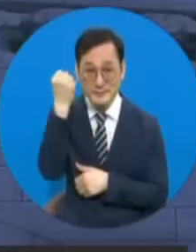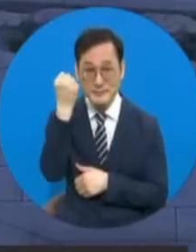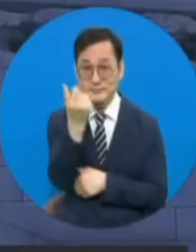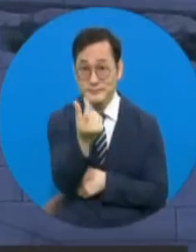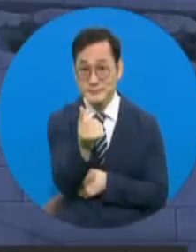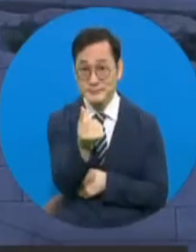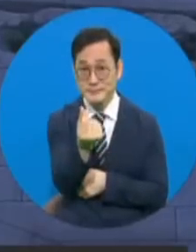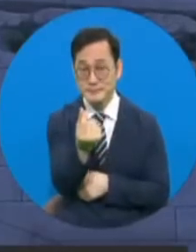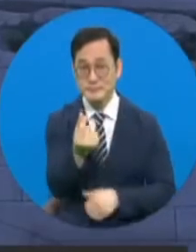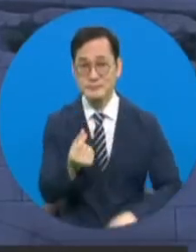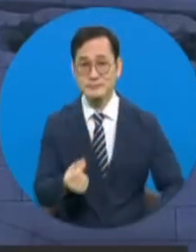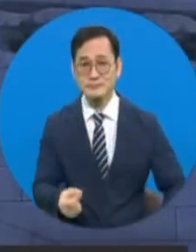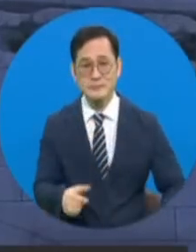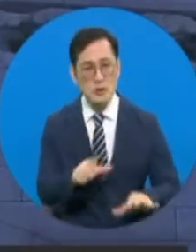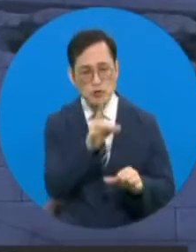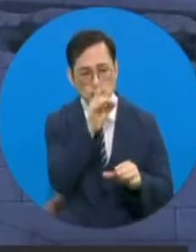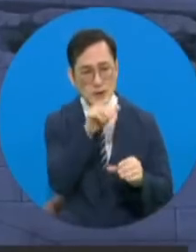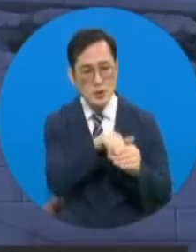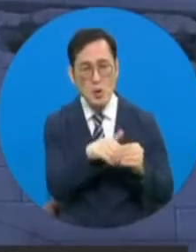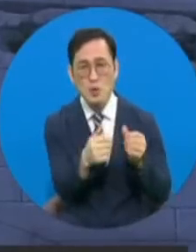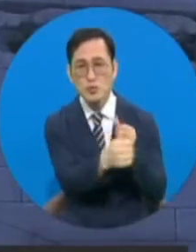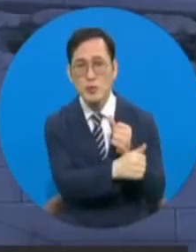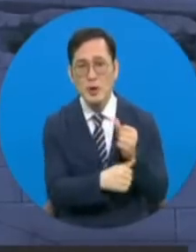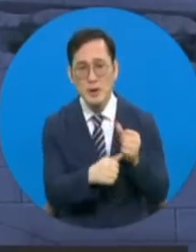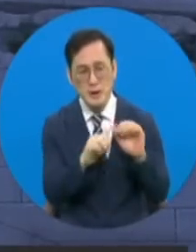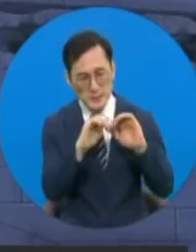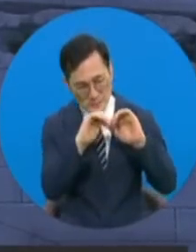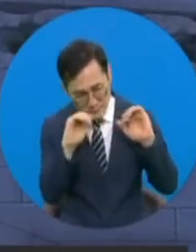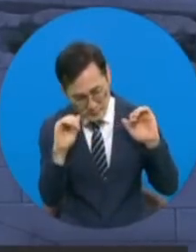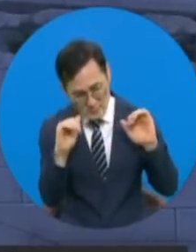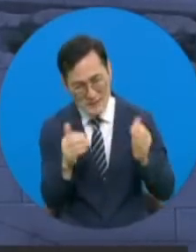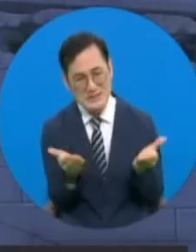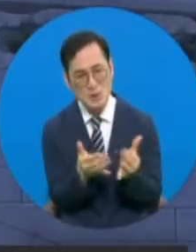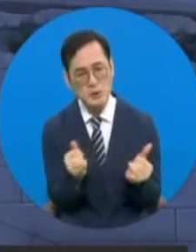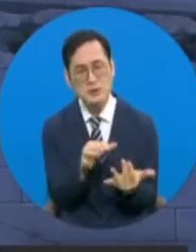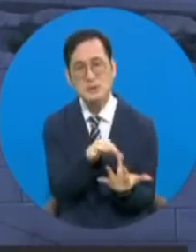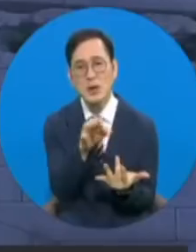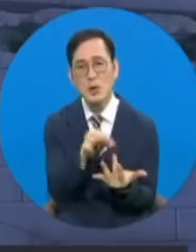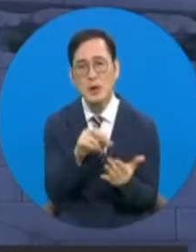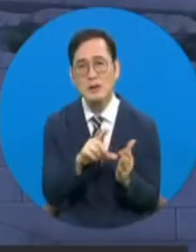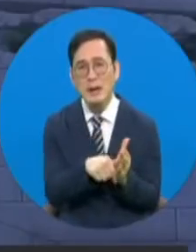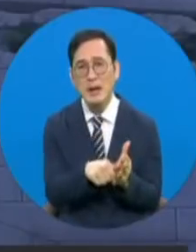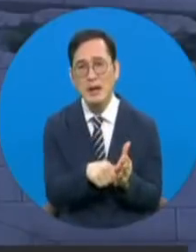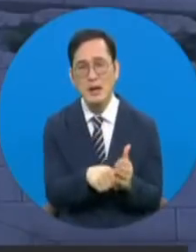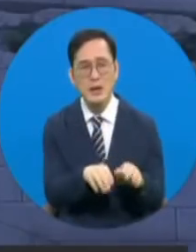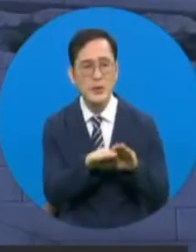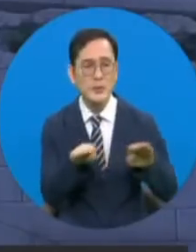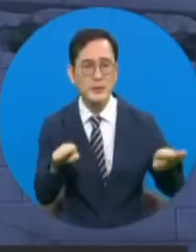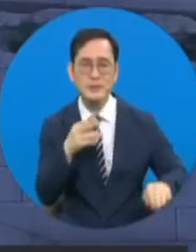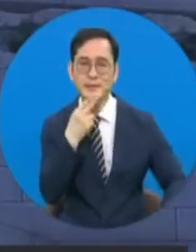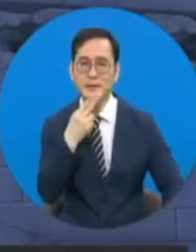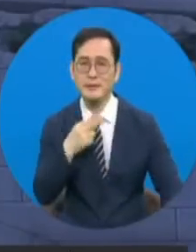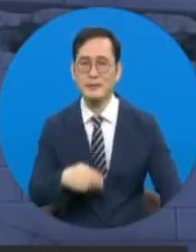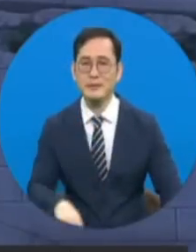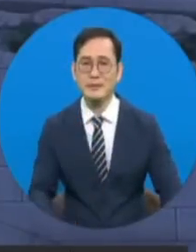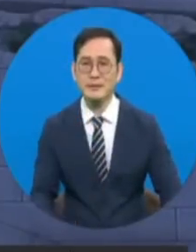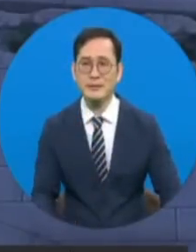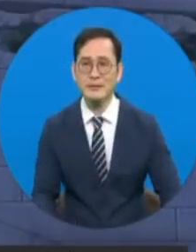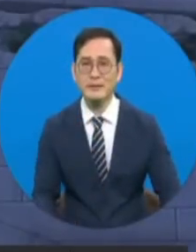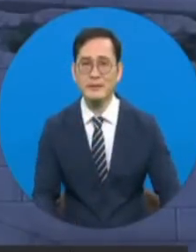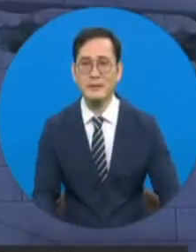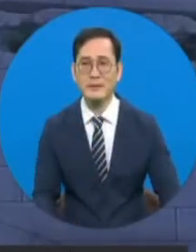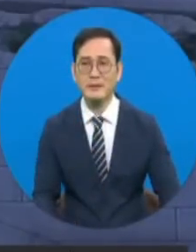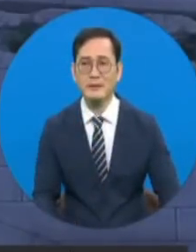수 있겠습니다만이 중앙선거리에서 정작 직원들을 채용하는데 있어서는 아빠가 누군지 오늘은